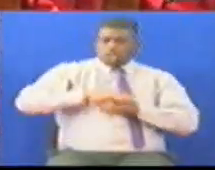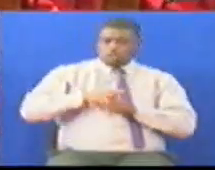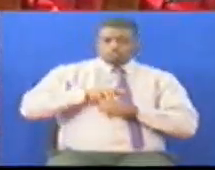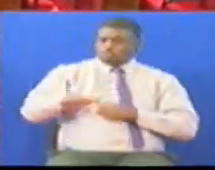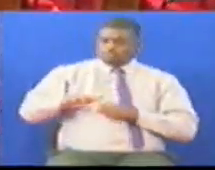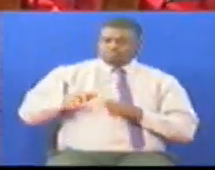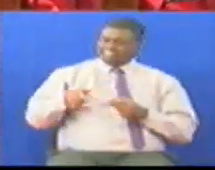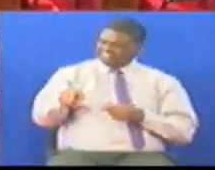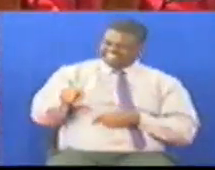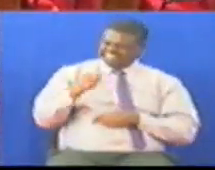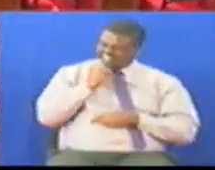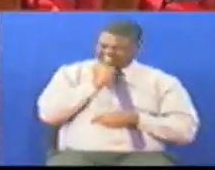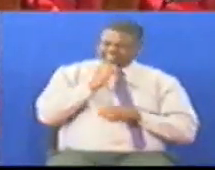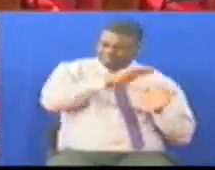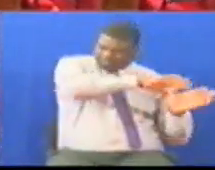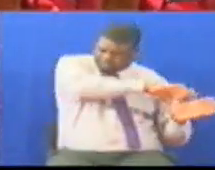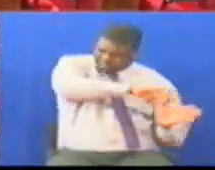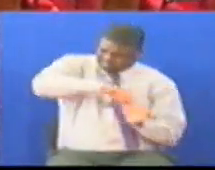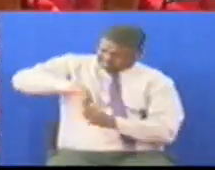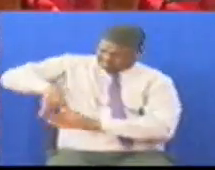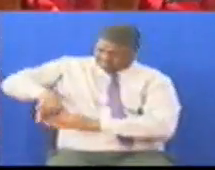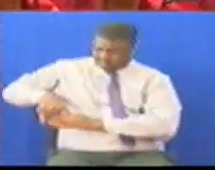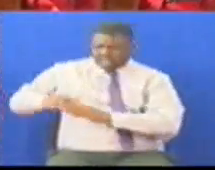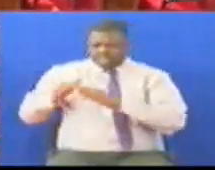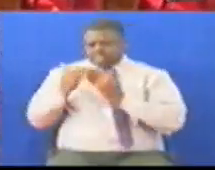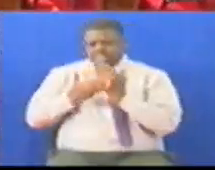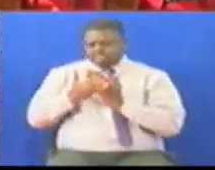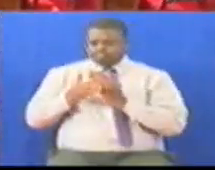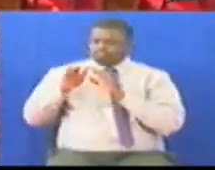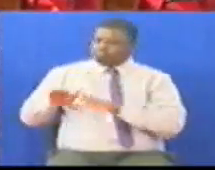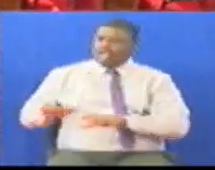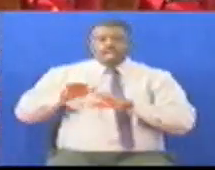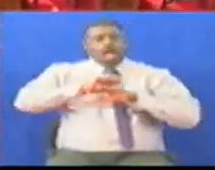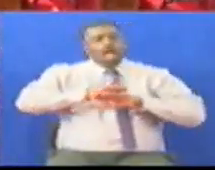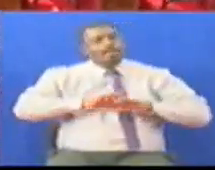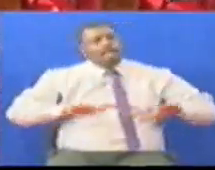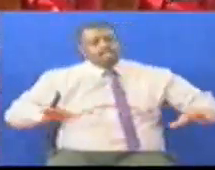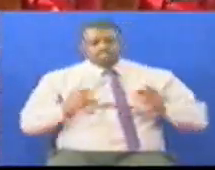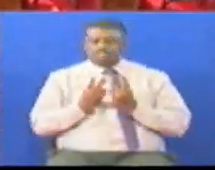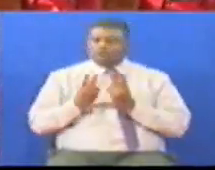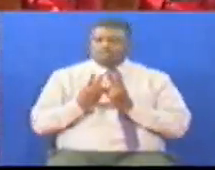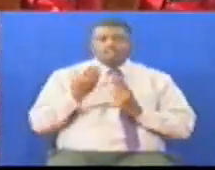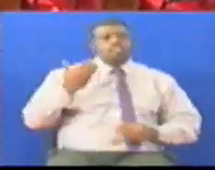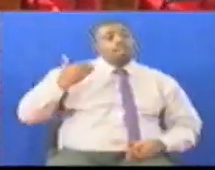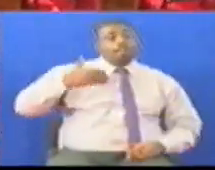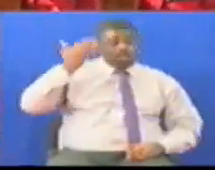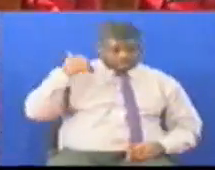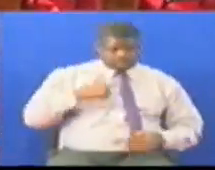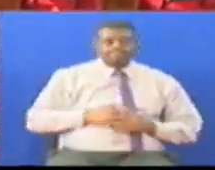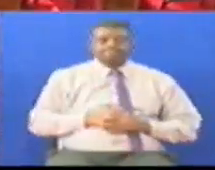kwa amani kama ilivyokuwa siku za nyuma. Mheshimiwa Spika, katika mwaka wa fedha